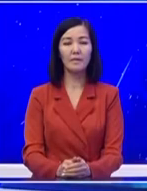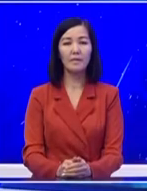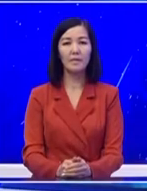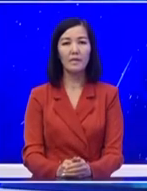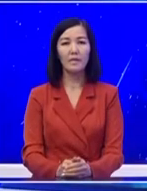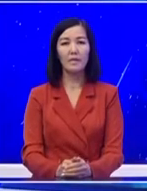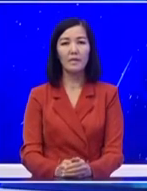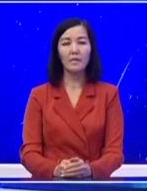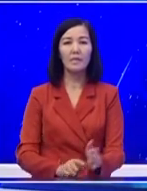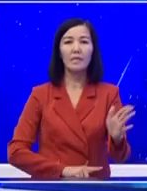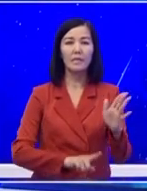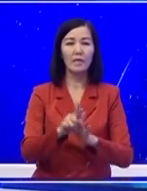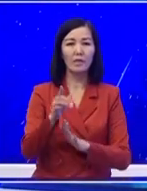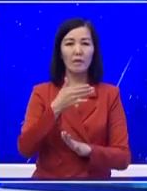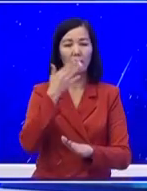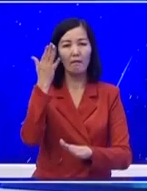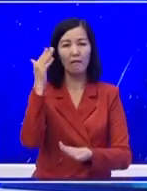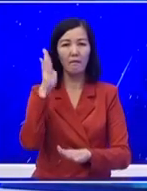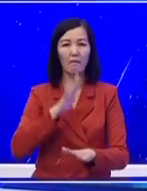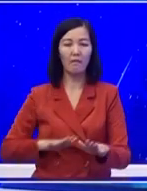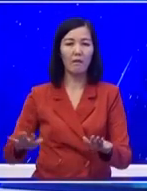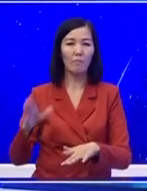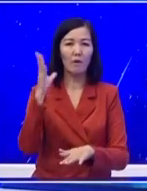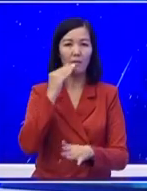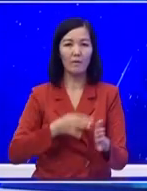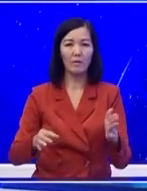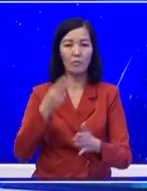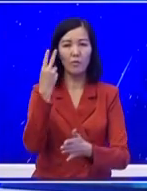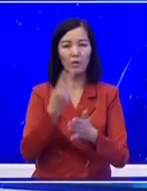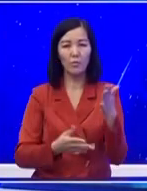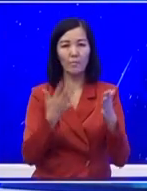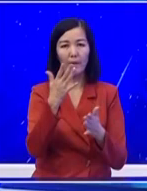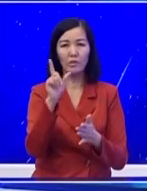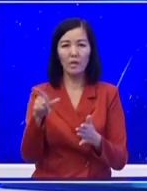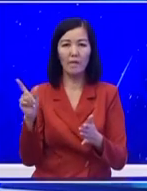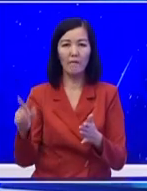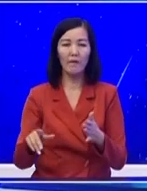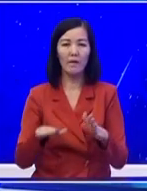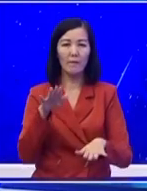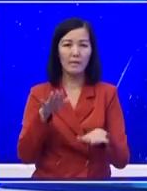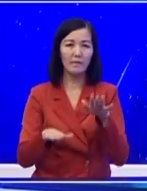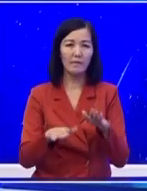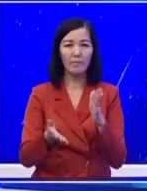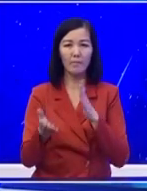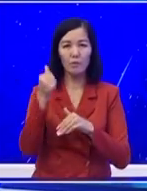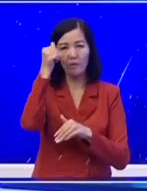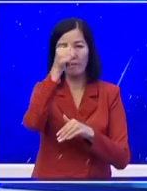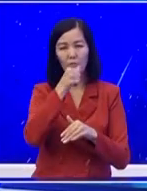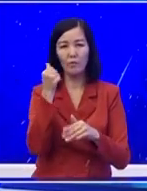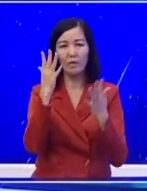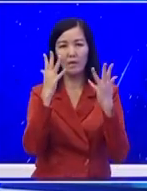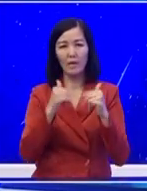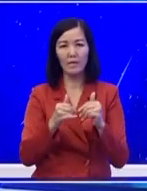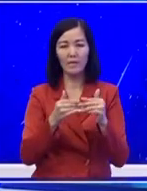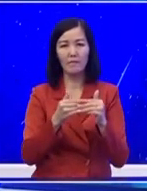Губит людей вода. С начала лета в водоемах Алматинской области утонули 5 человек. По сравнению с аналогичным периодом прошлого года,